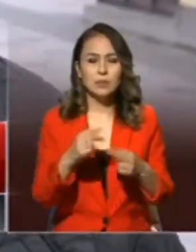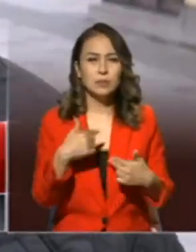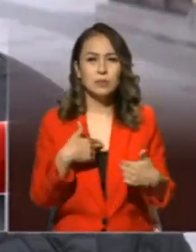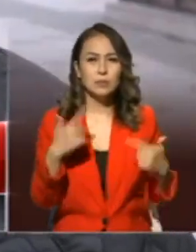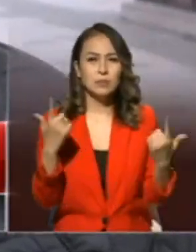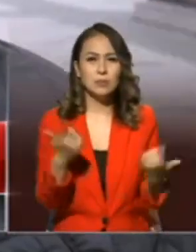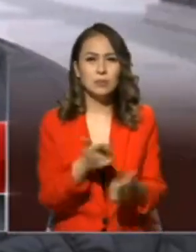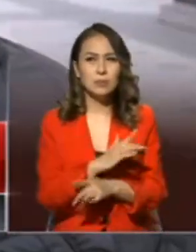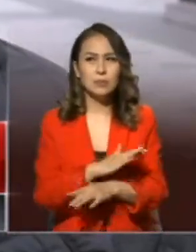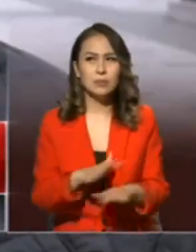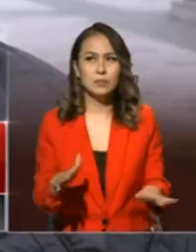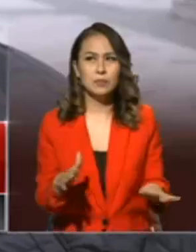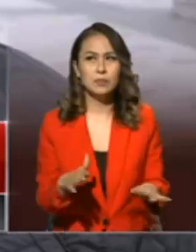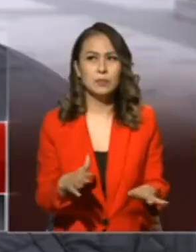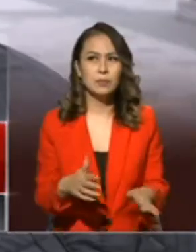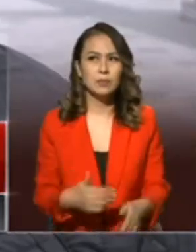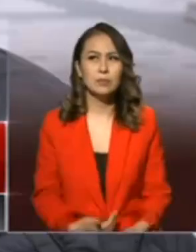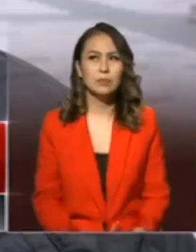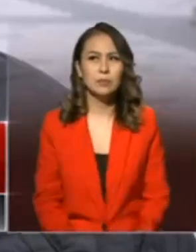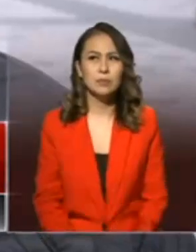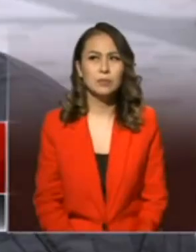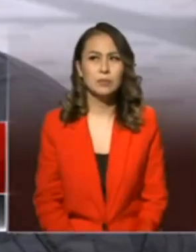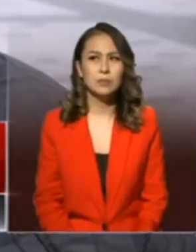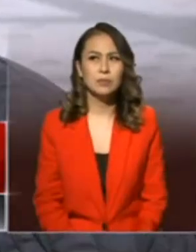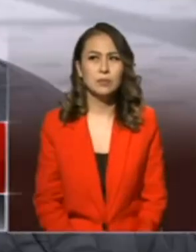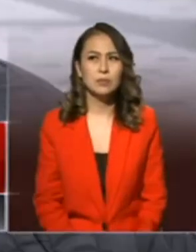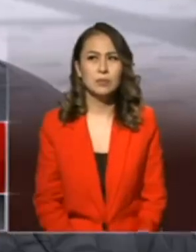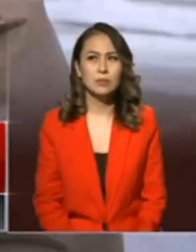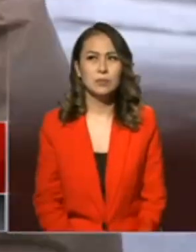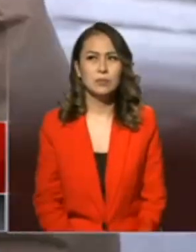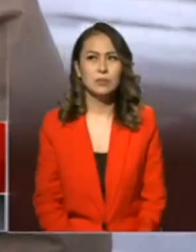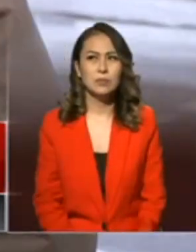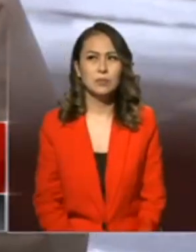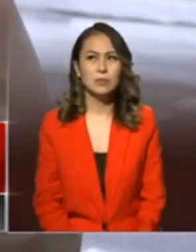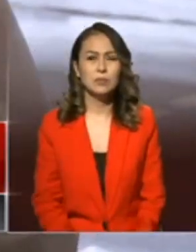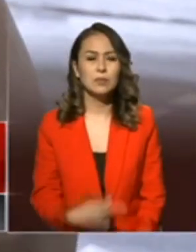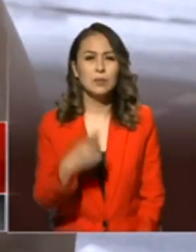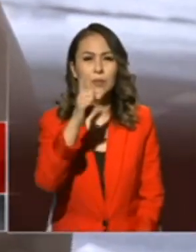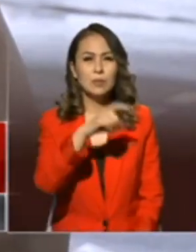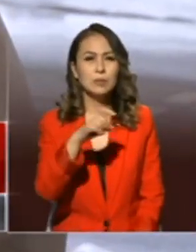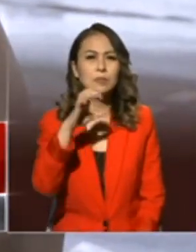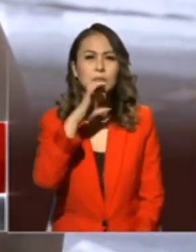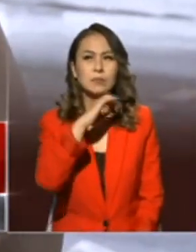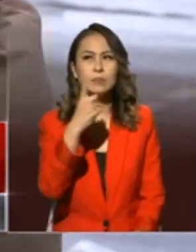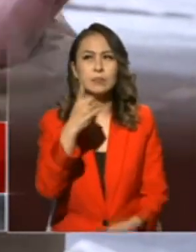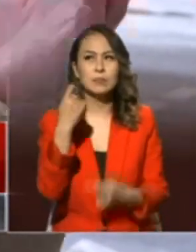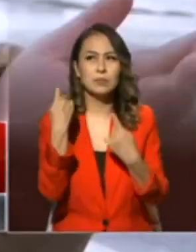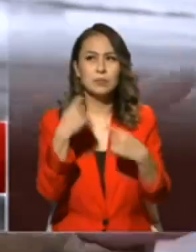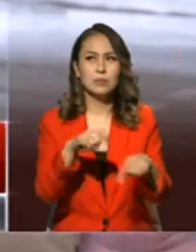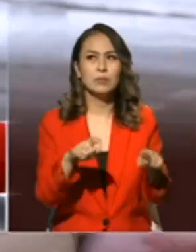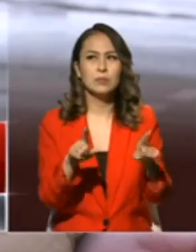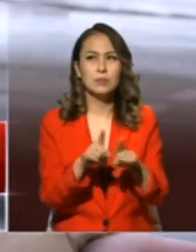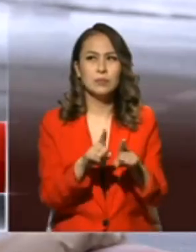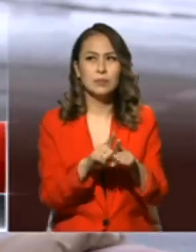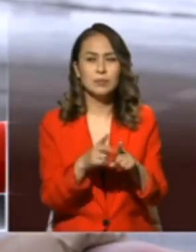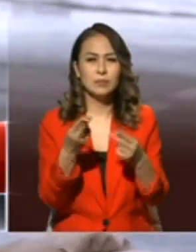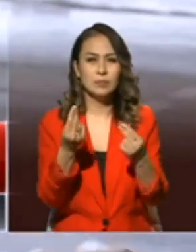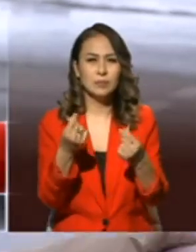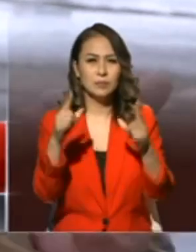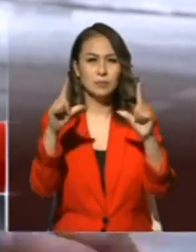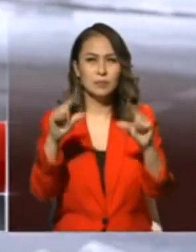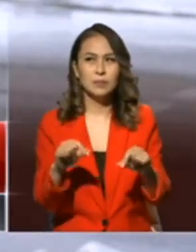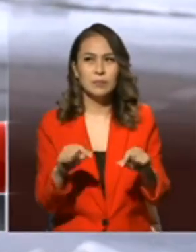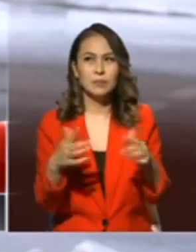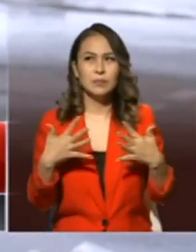болатын болса, біріншіден адамды ұрлау қойып кетеді ғой. Жарайды, ол бір рет сатып, ол ақша бітеді ғой бәрібір.